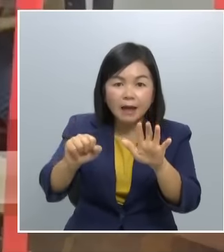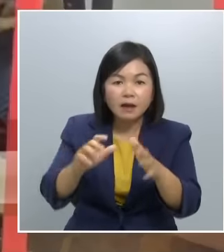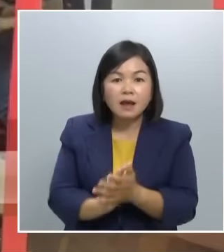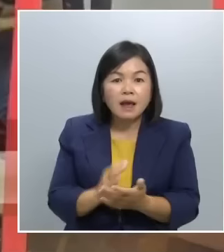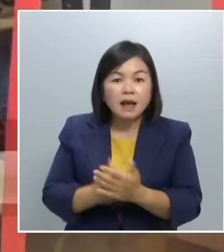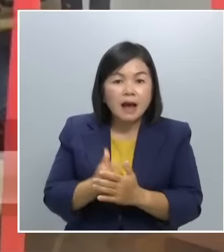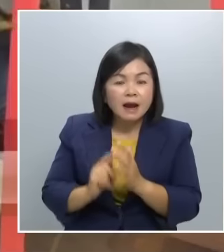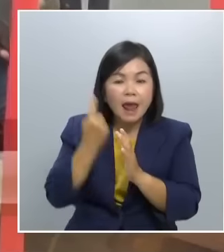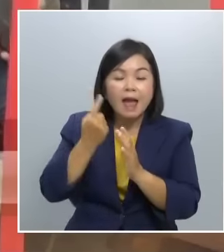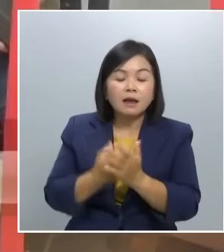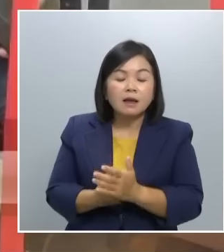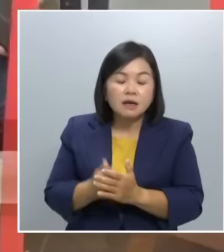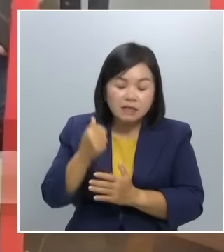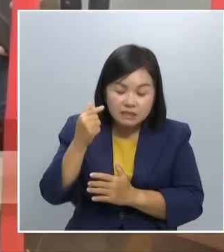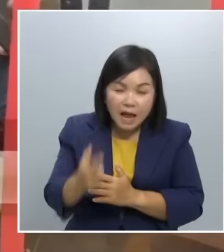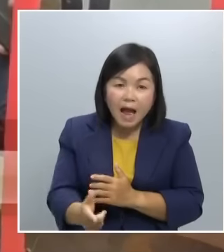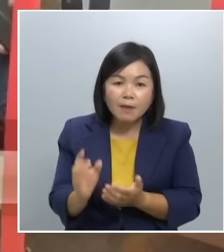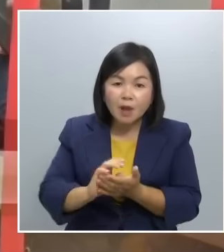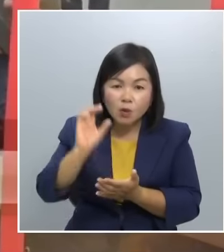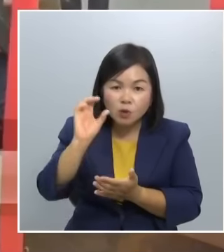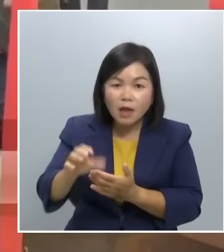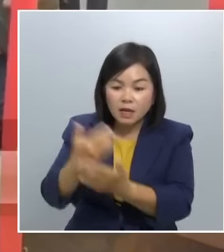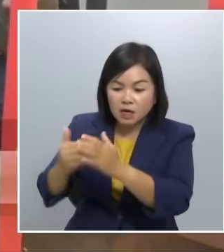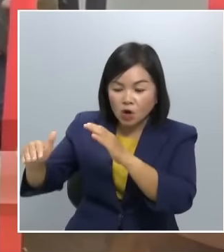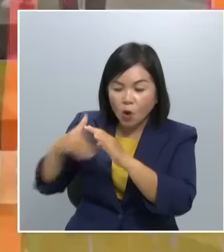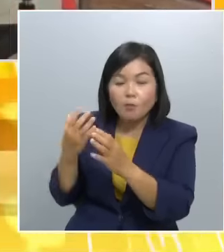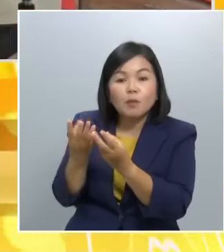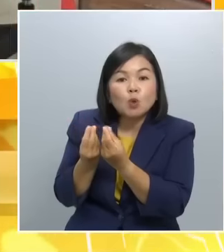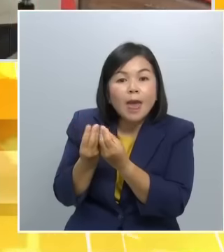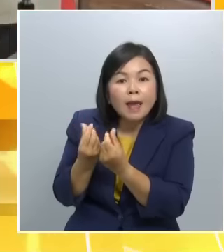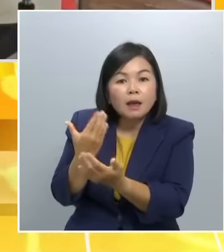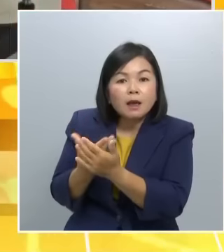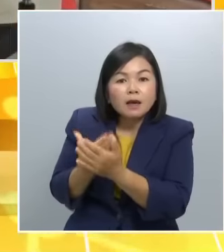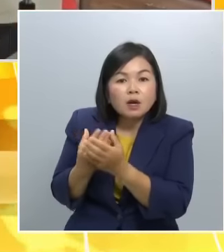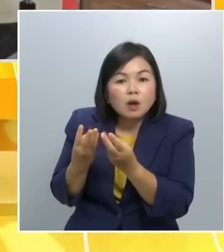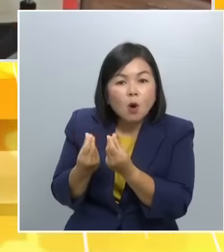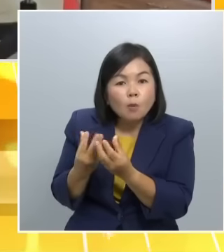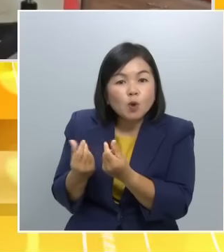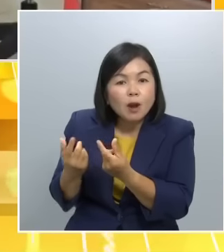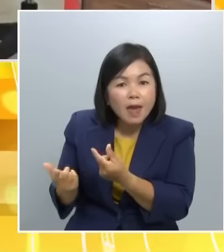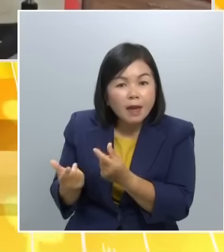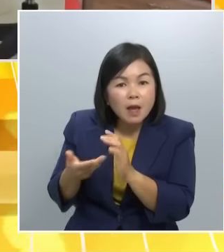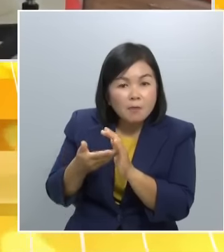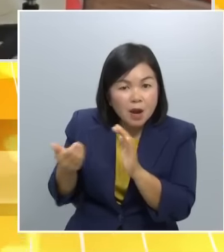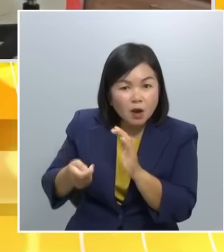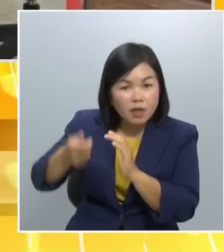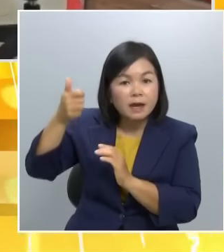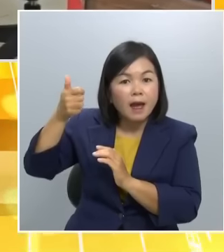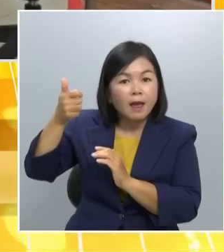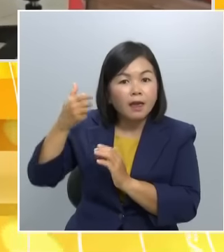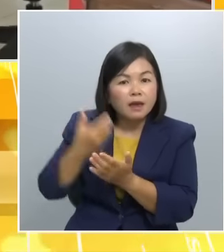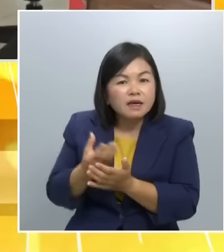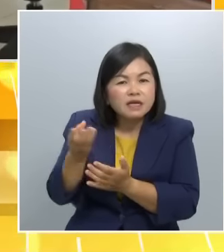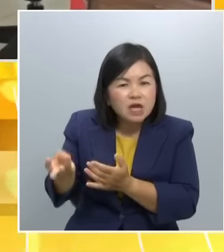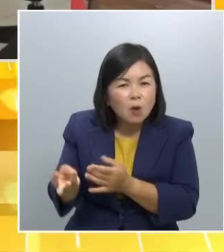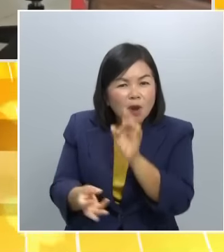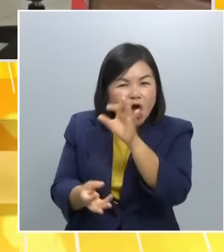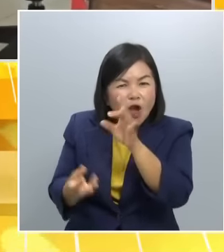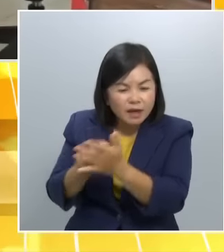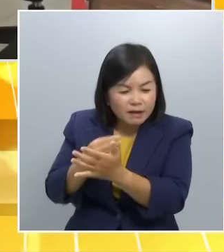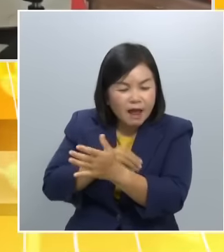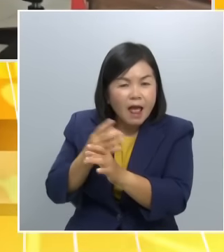ให้มันได้จริงแต่เป็นการได้ทางบัญชีนะ ค่ะ ไม่ได้ได้เงินนะหรือบางทีจะถอนก็ยังให้เพราะมันน้อย ค่ะ แต่